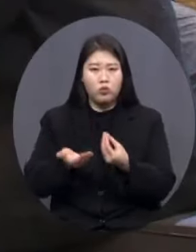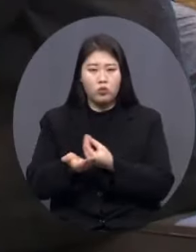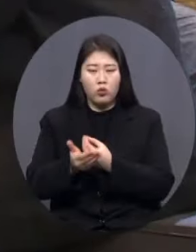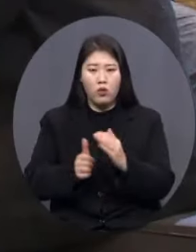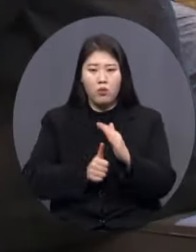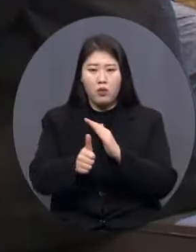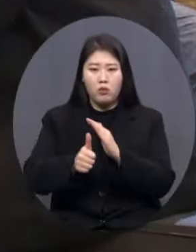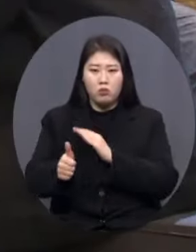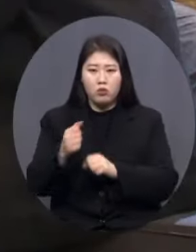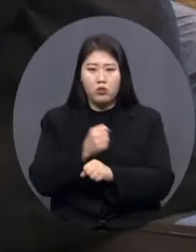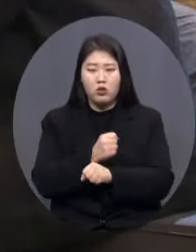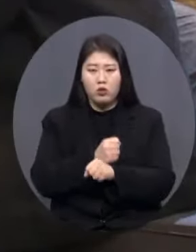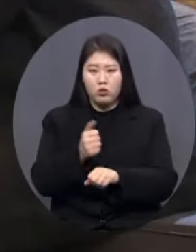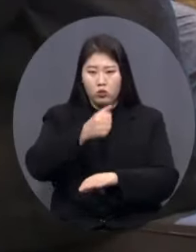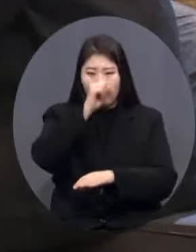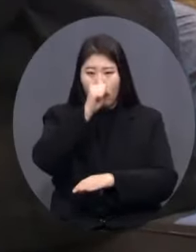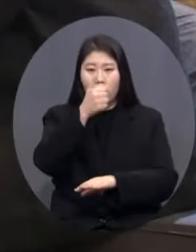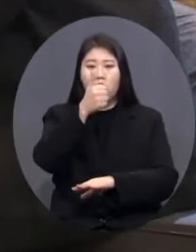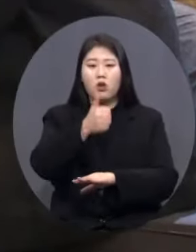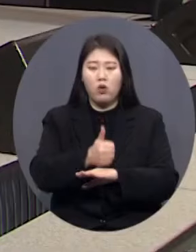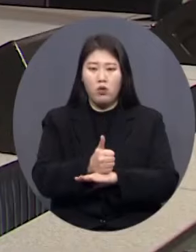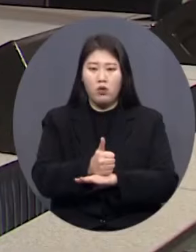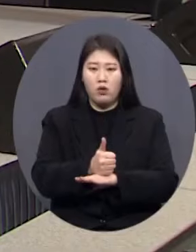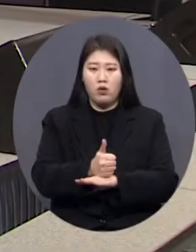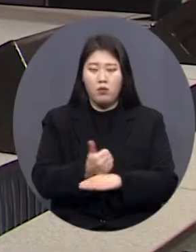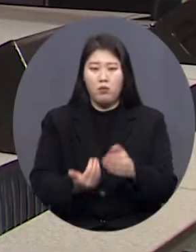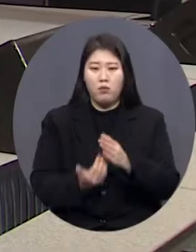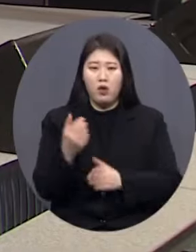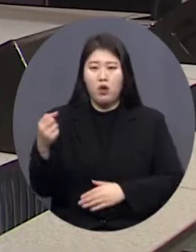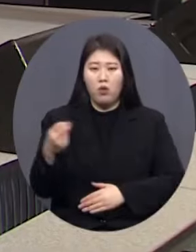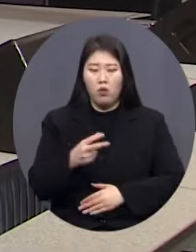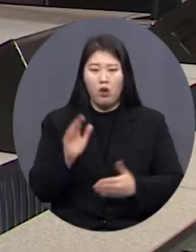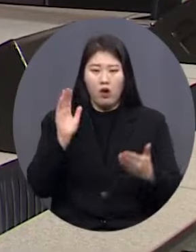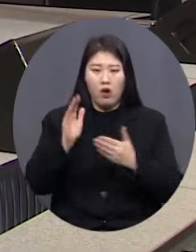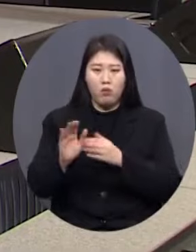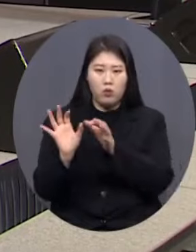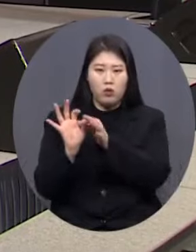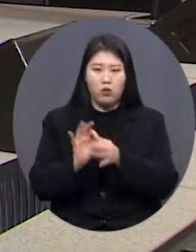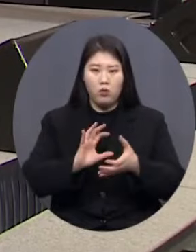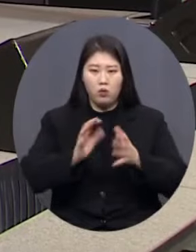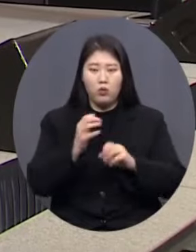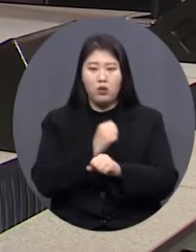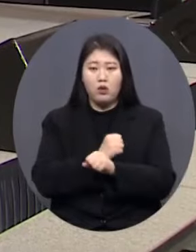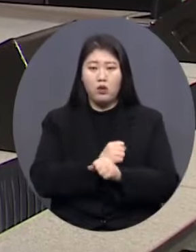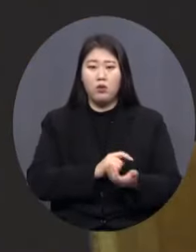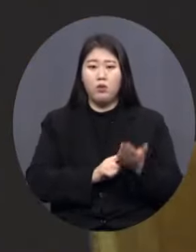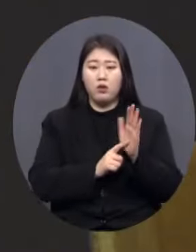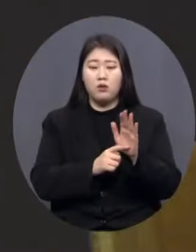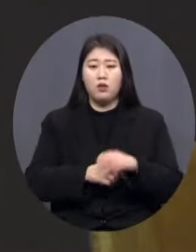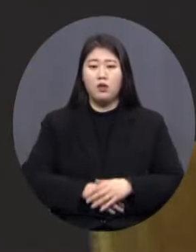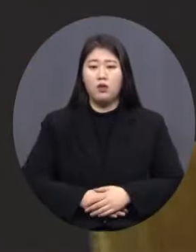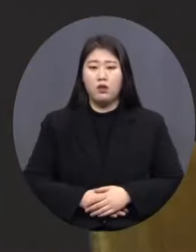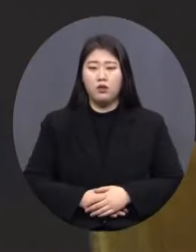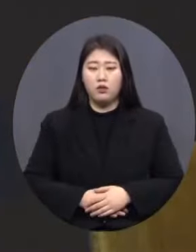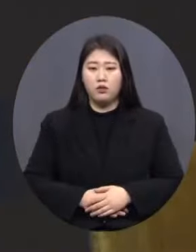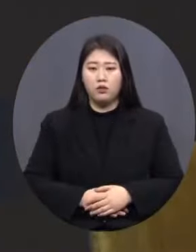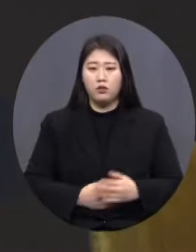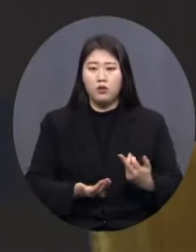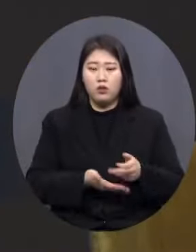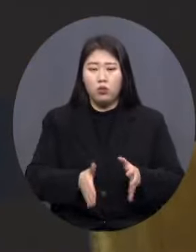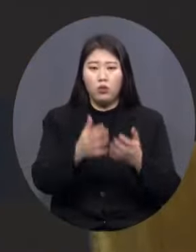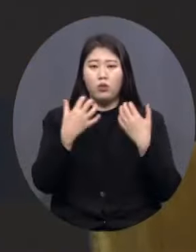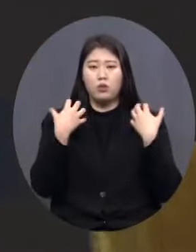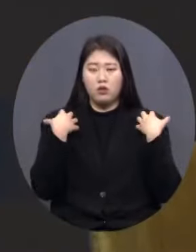수렴해 좋은 결론을 도출했다며 앞으로 활발한 토론회장을 마련하겠다고 밝혔습니다. 도정은 더